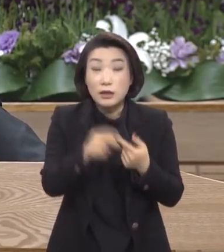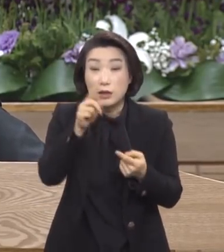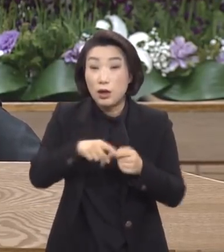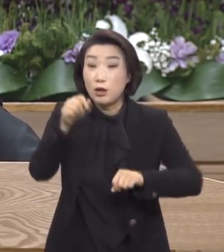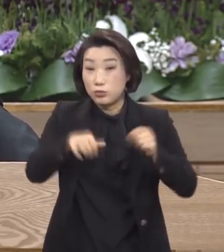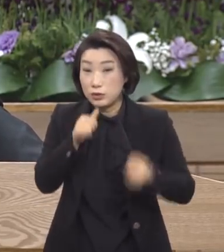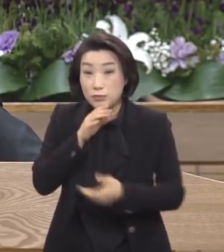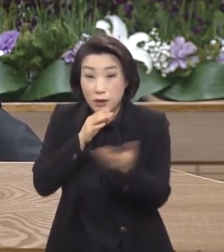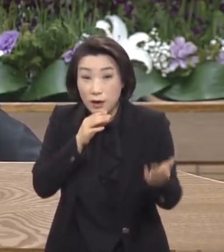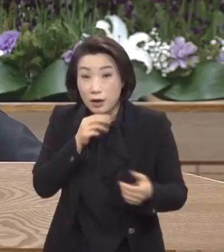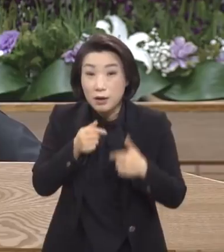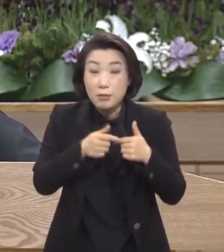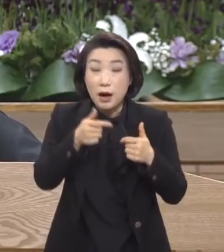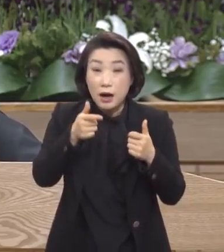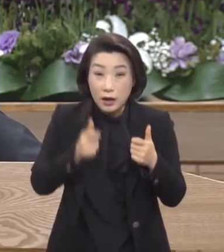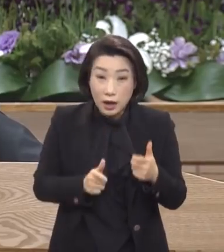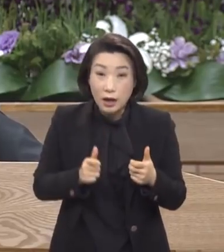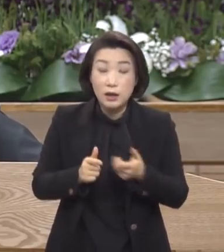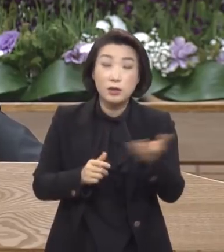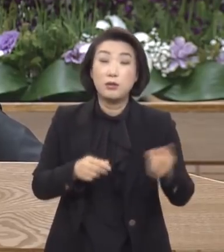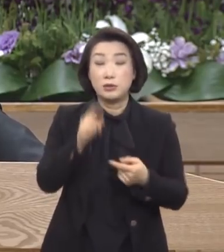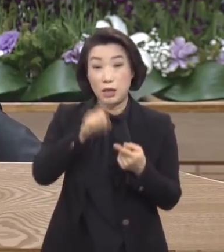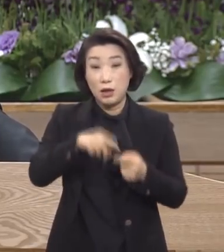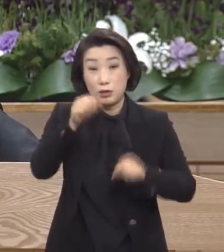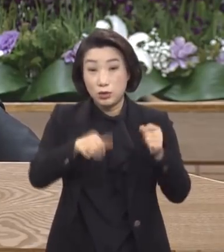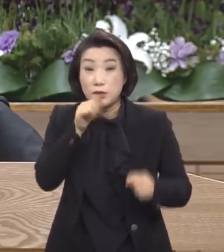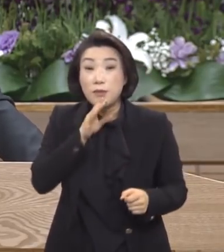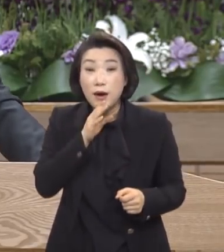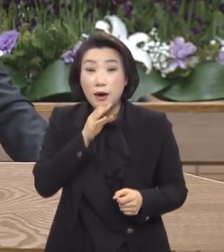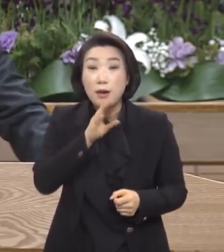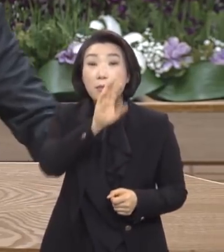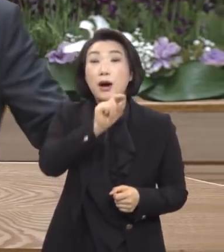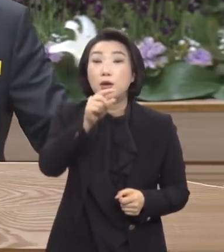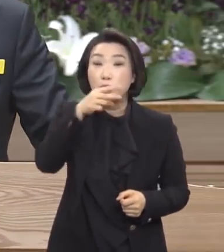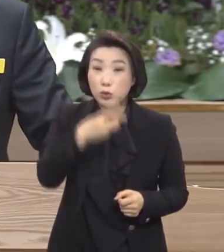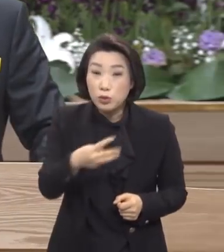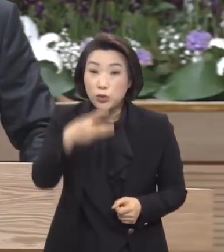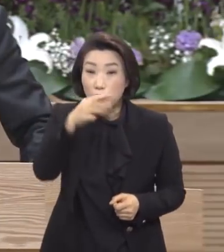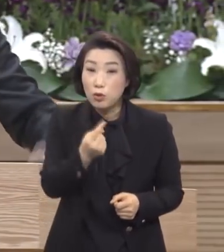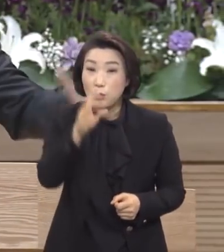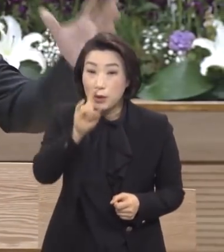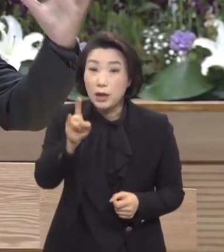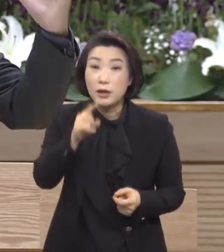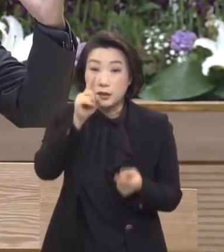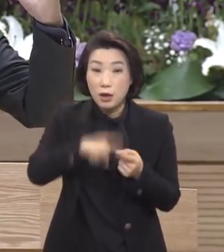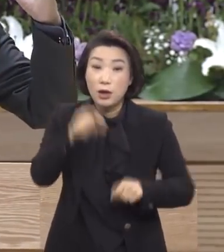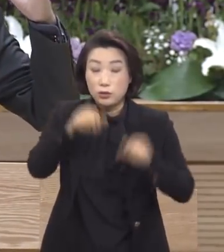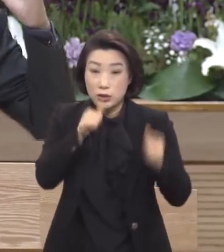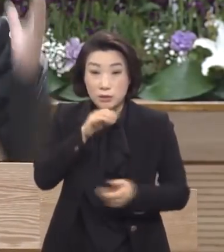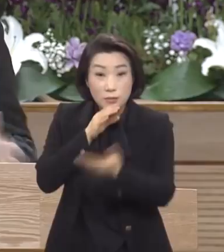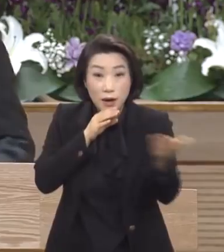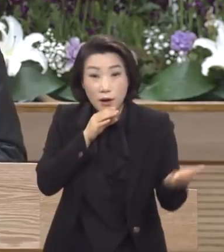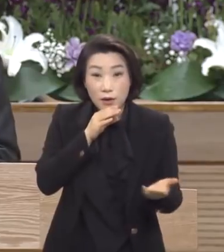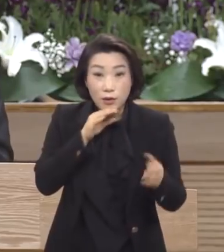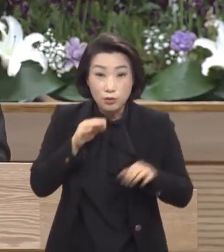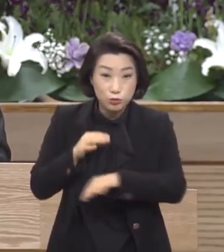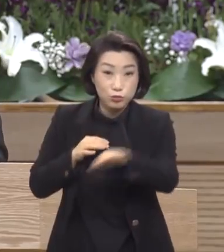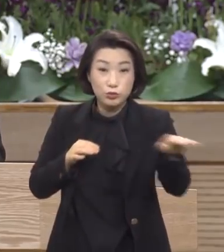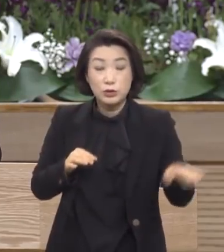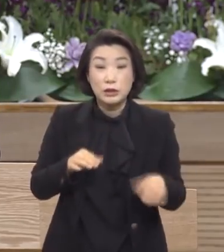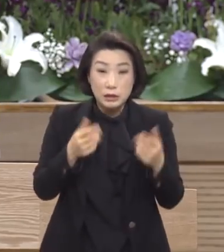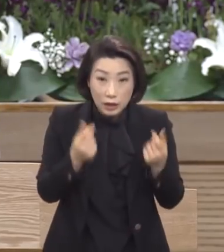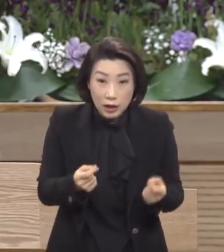죽었잖아. 마가가 그렇게 죽었잖아. 바돌로매가 그렇게 죽었잖아. 우린 이렇게